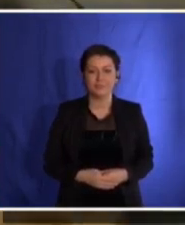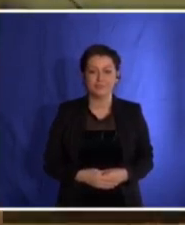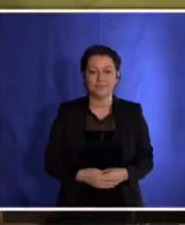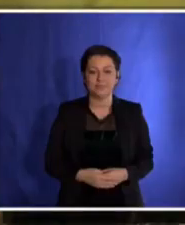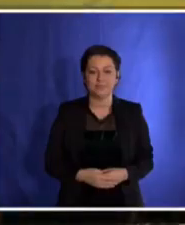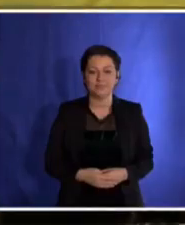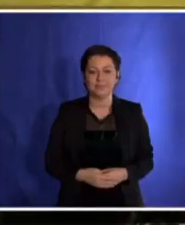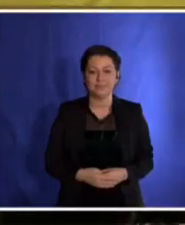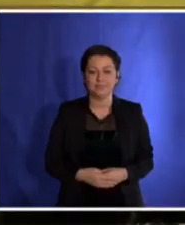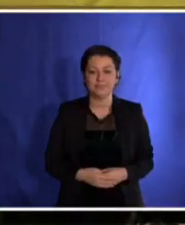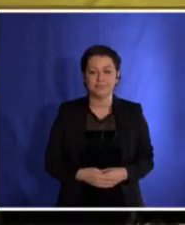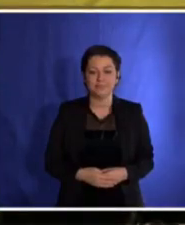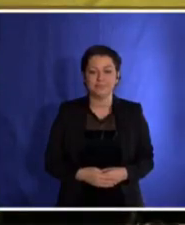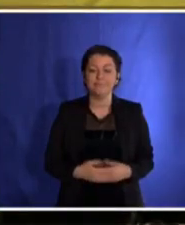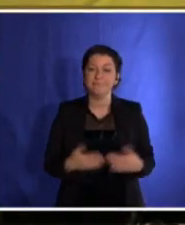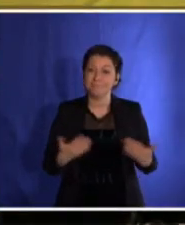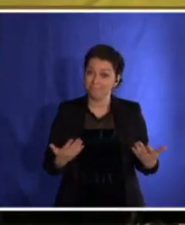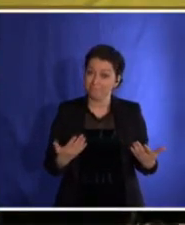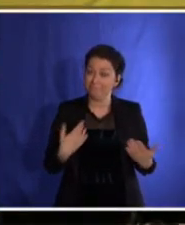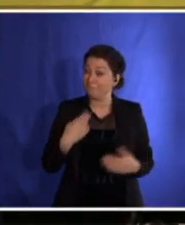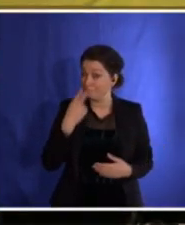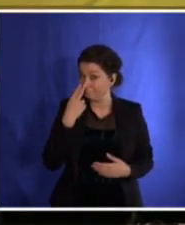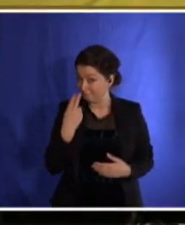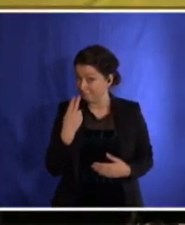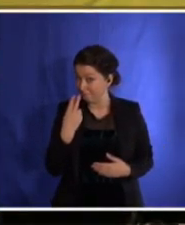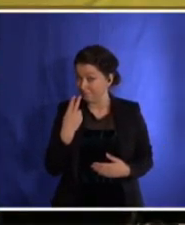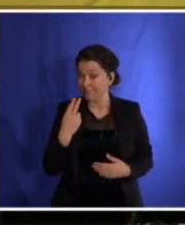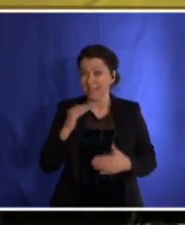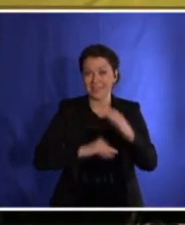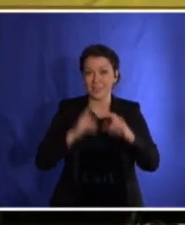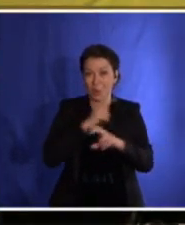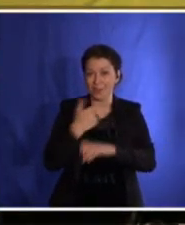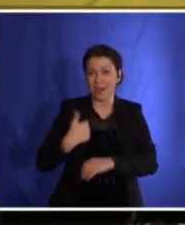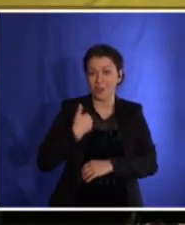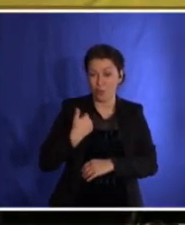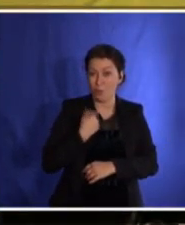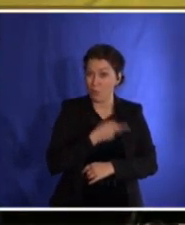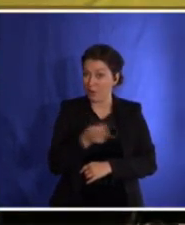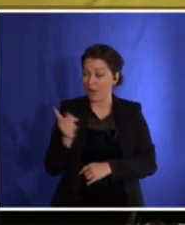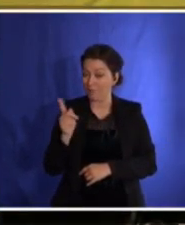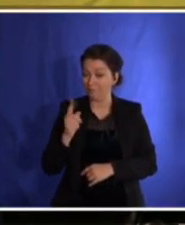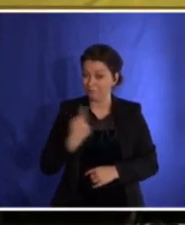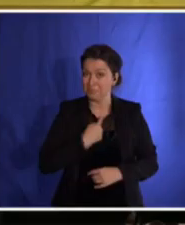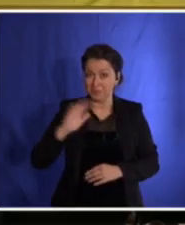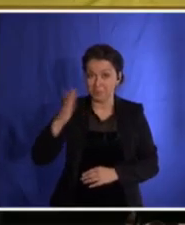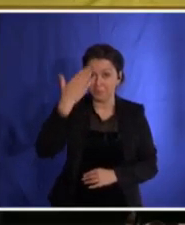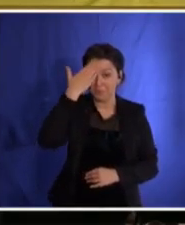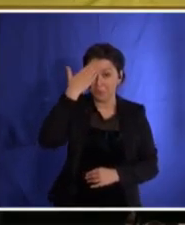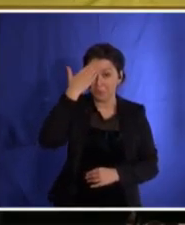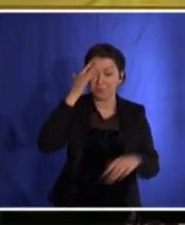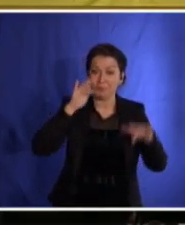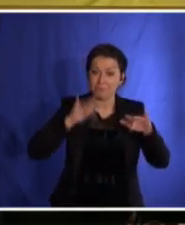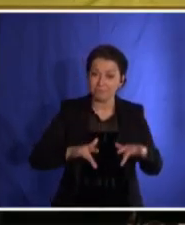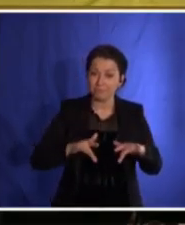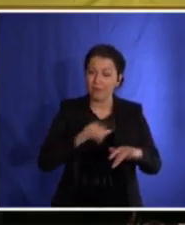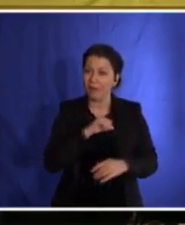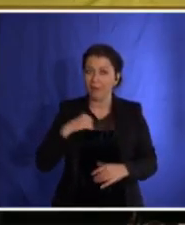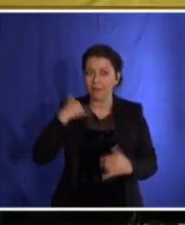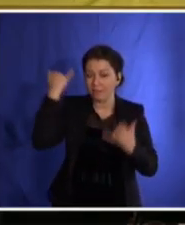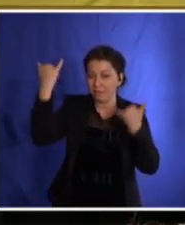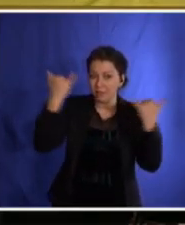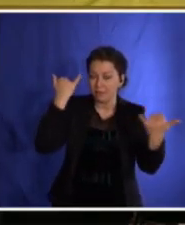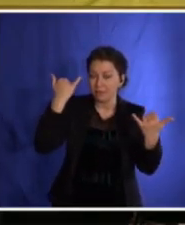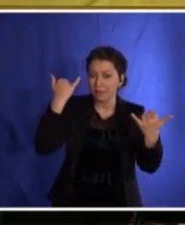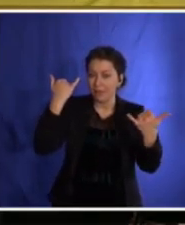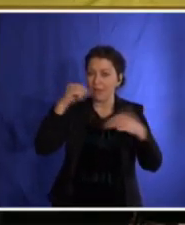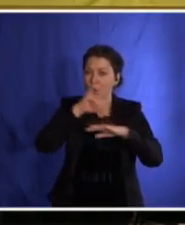Wenn man sieht, die Jugend in Niederösterreich ist selbstbewusst, die Jugend in Niederösterreich hat Ideen und Konzepte